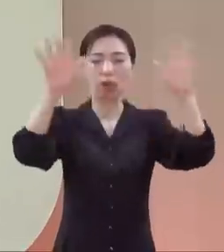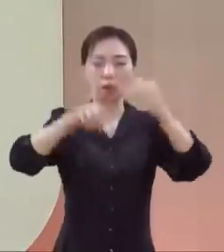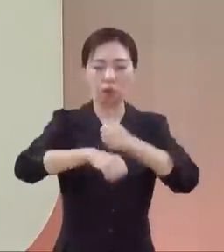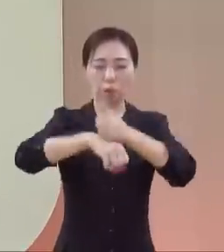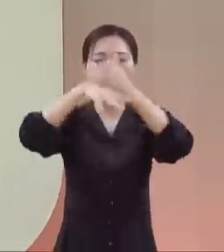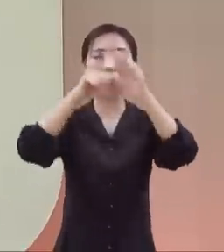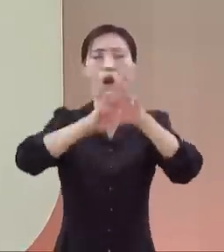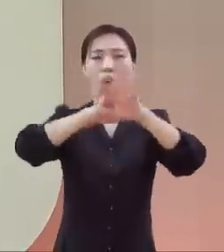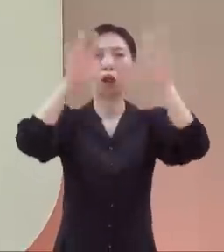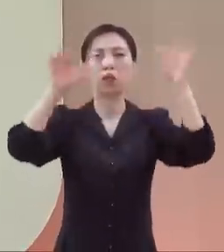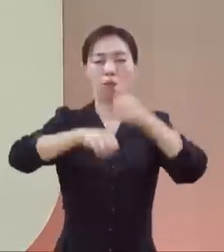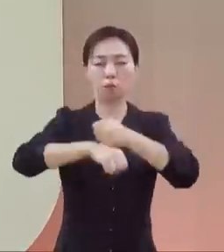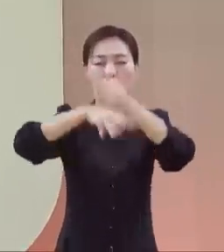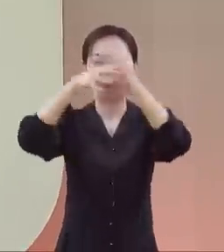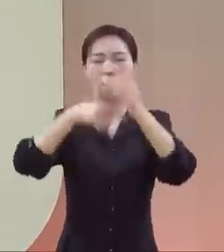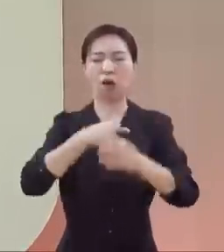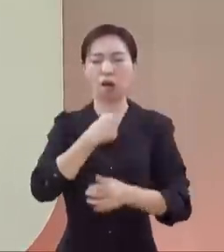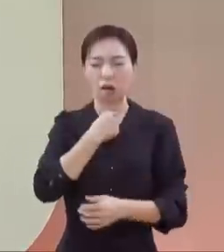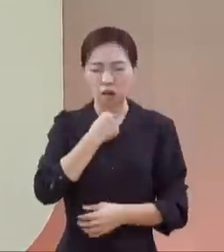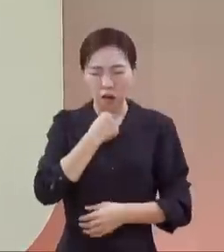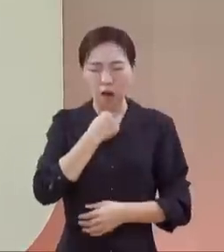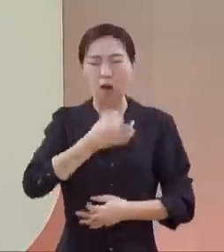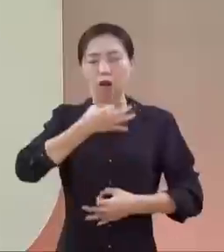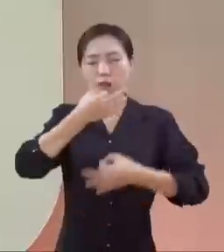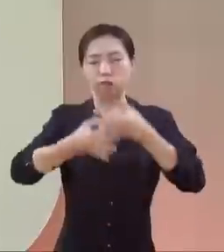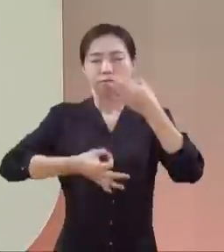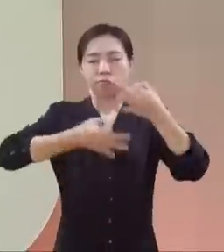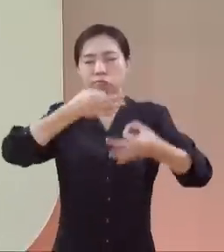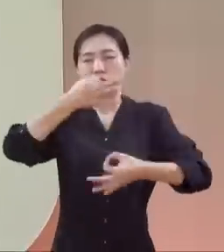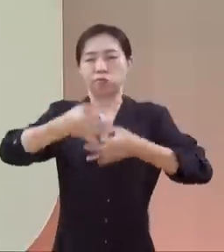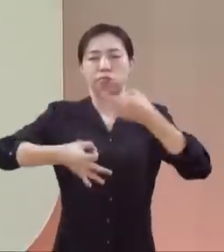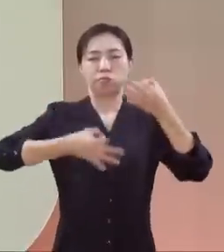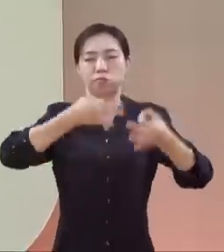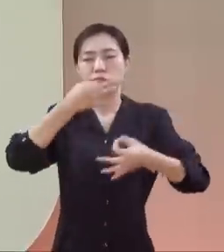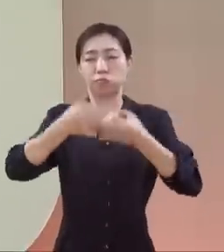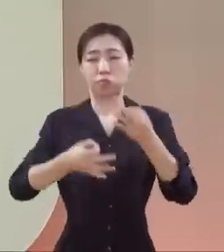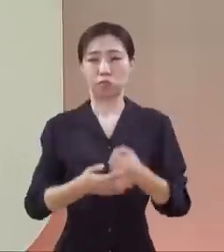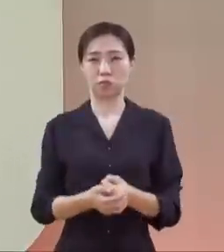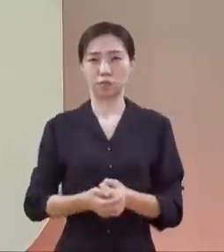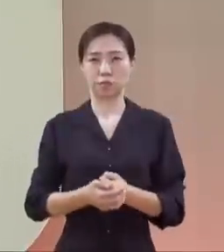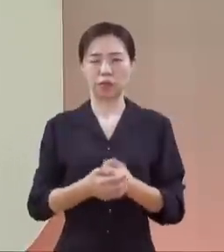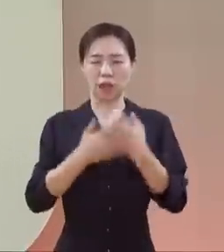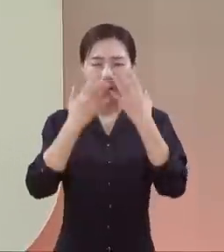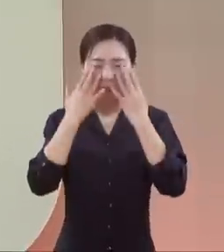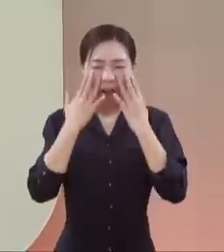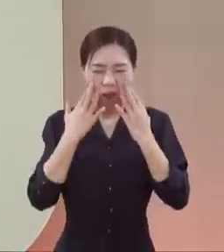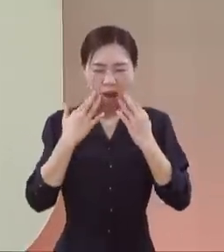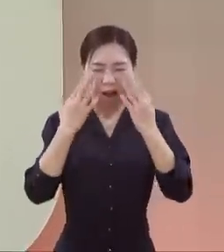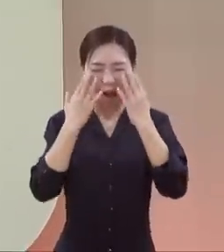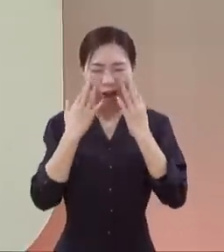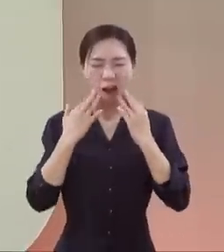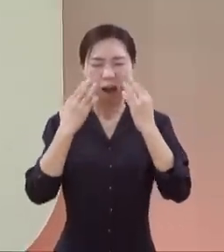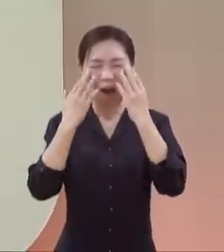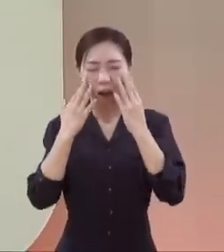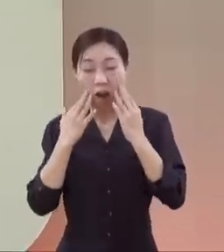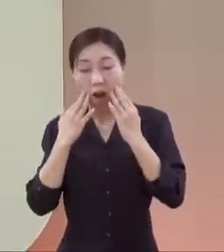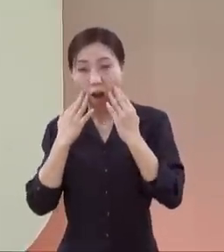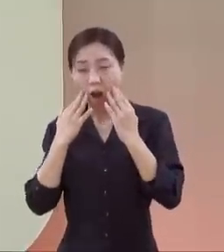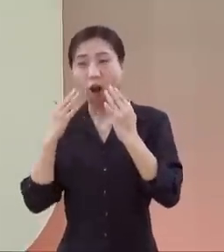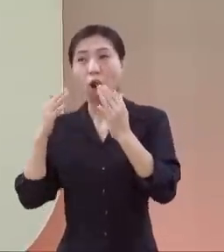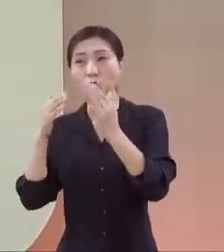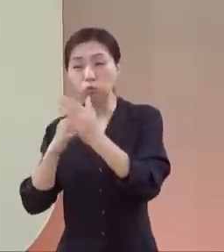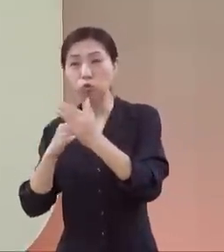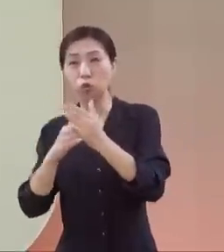관세음보살 간절하게 염불을 하셨대요 그렇게 이제 눈물을 쏟고 나서 집에 와서 잠을